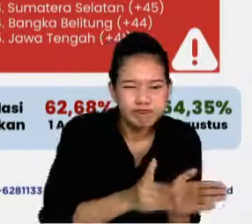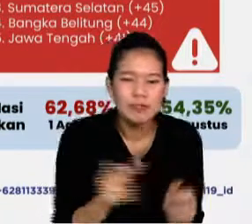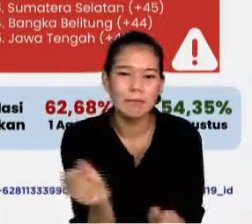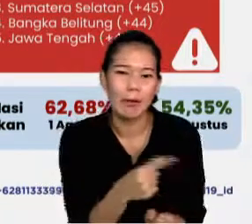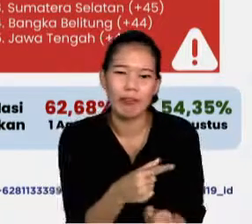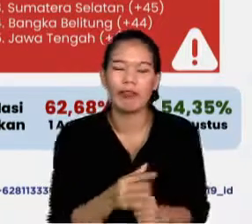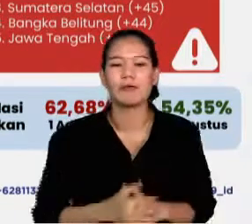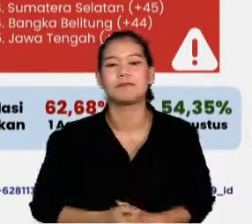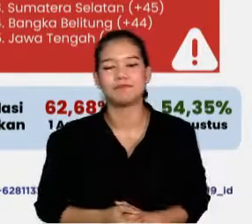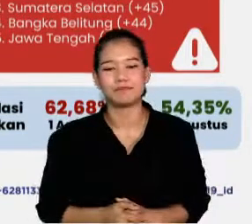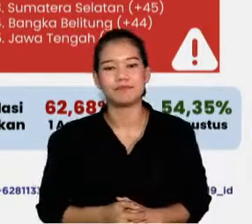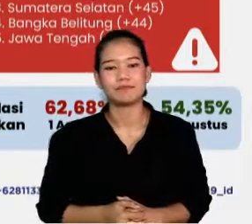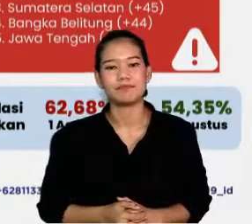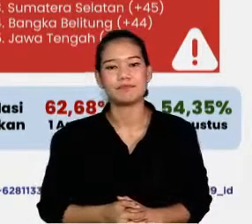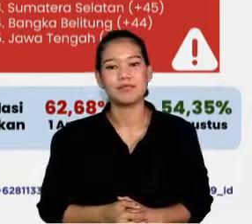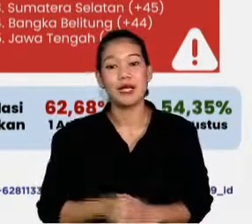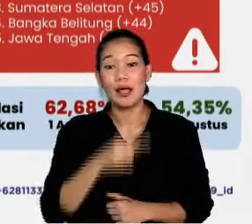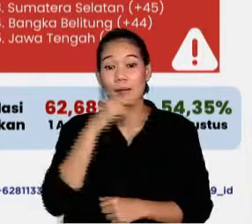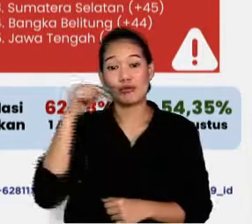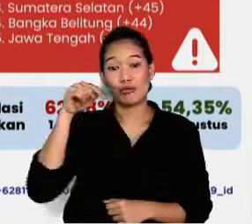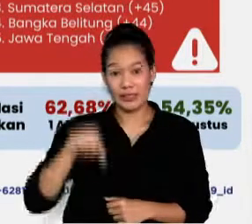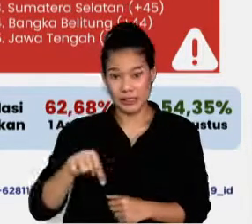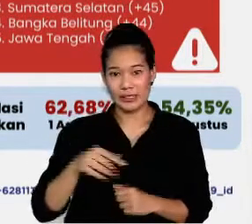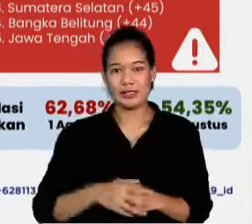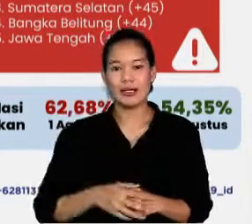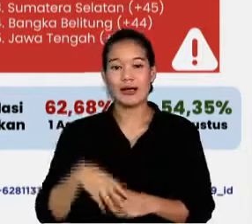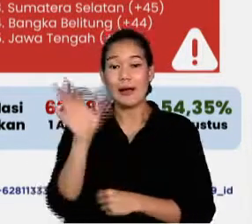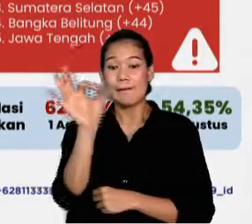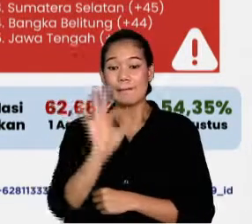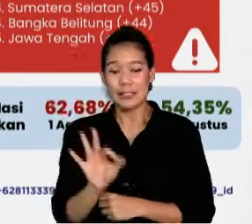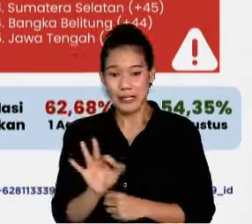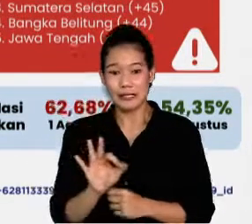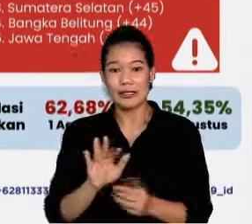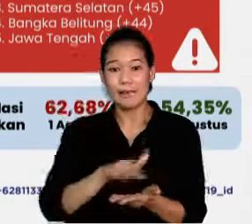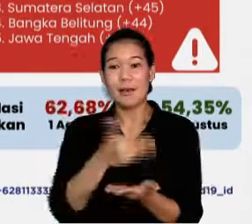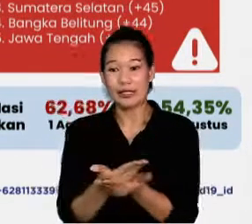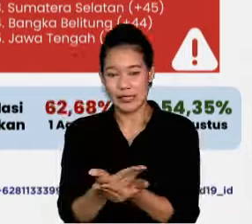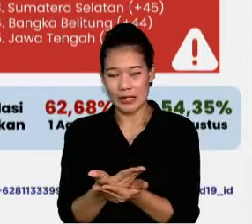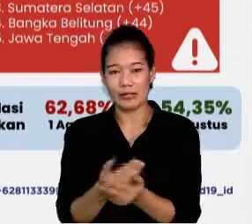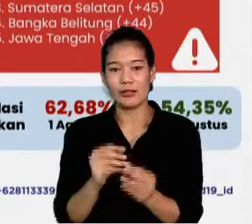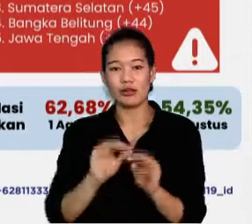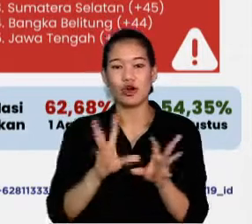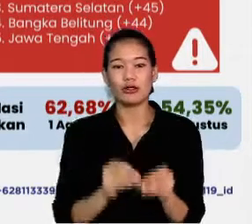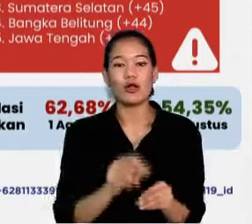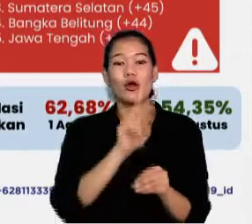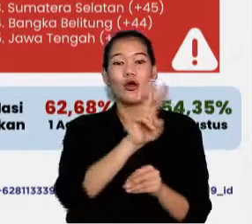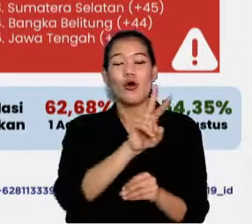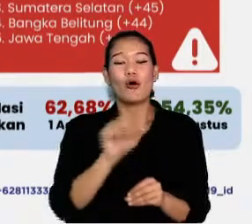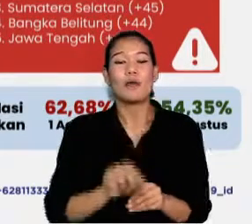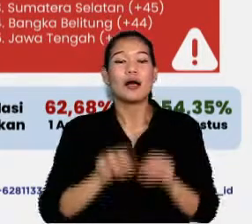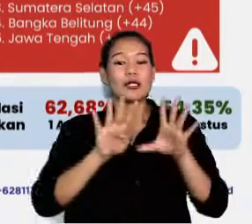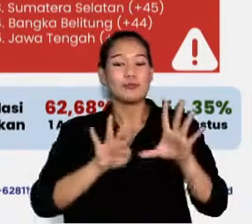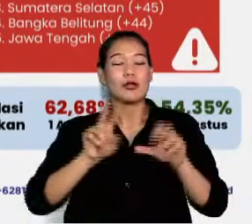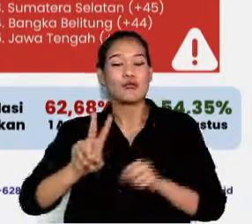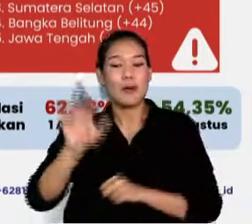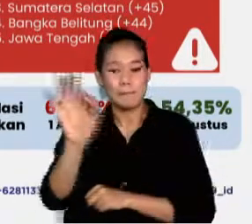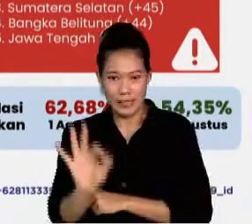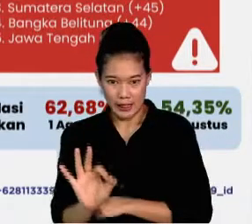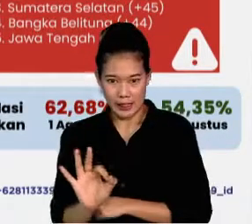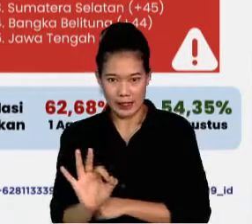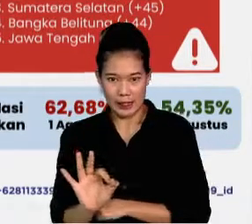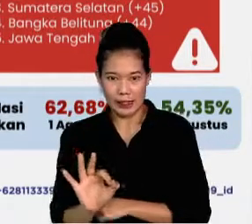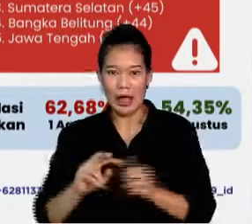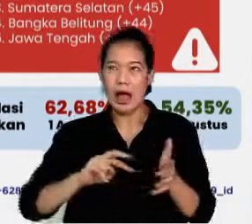kematiannya Hai di minggu ini persen kematian adalah sebesar 2 koma 92 persen